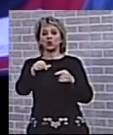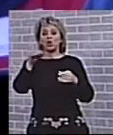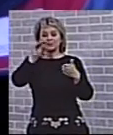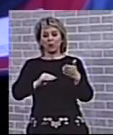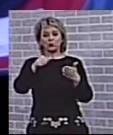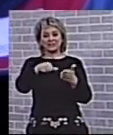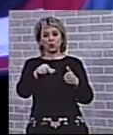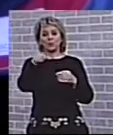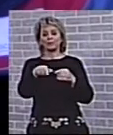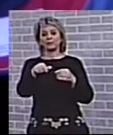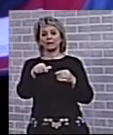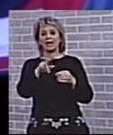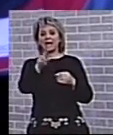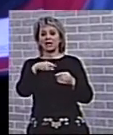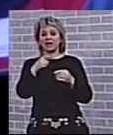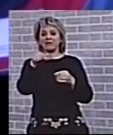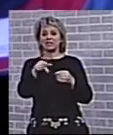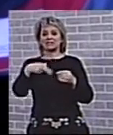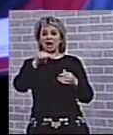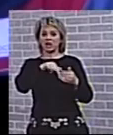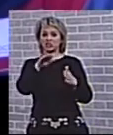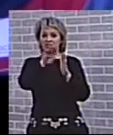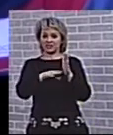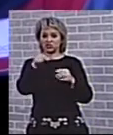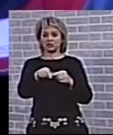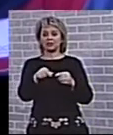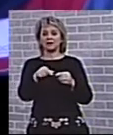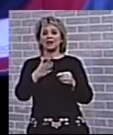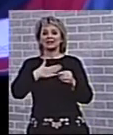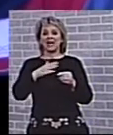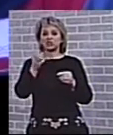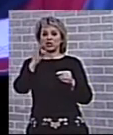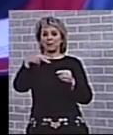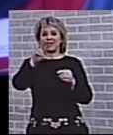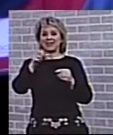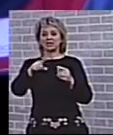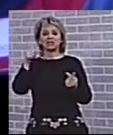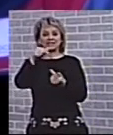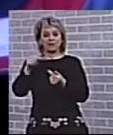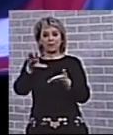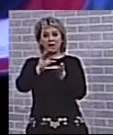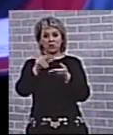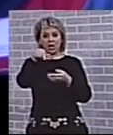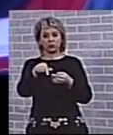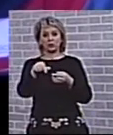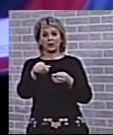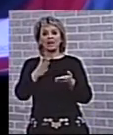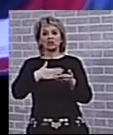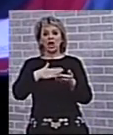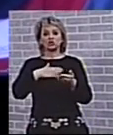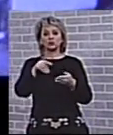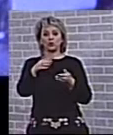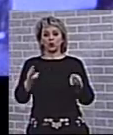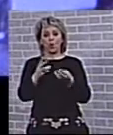физпуску. Как габаритные характеристики, получается, наших имитаторов абсолютно совпадают с нашим